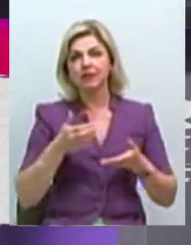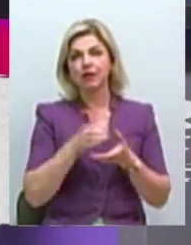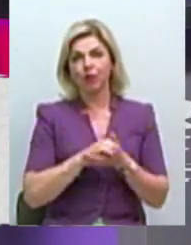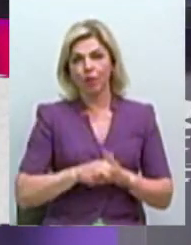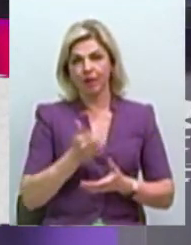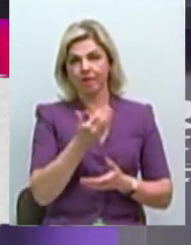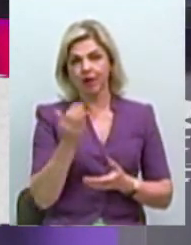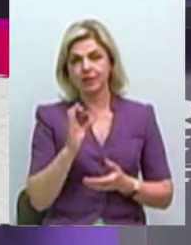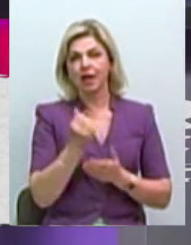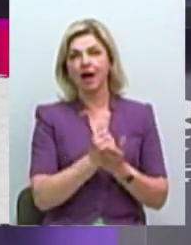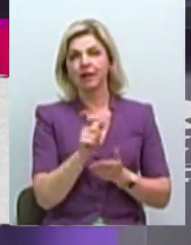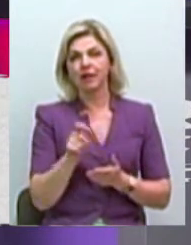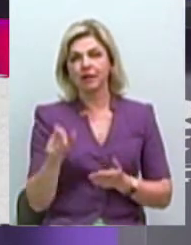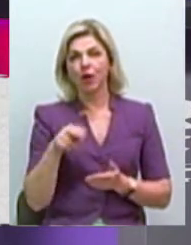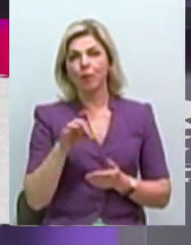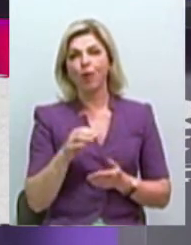із кандидатами по